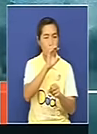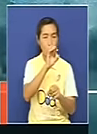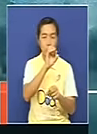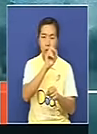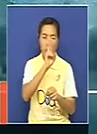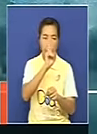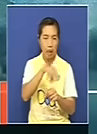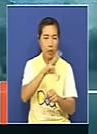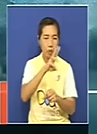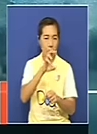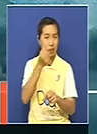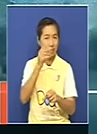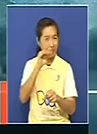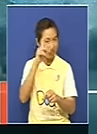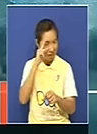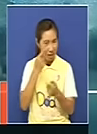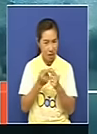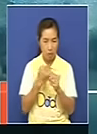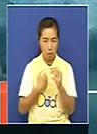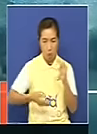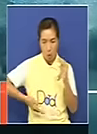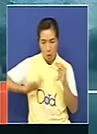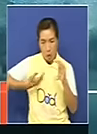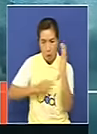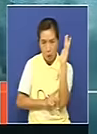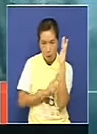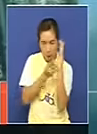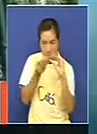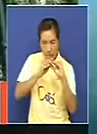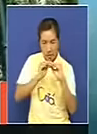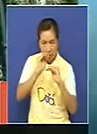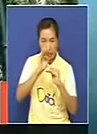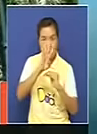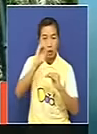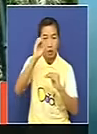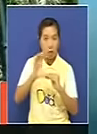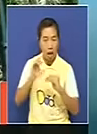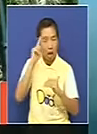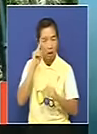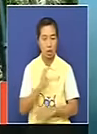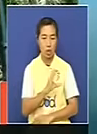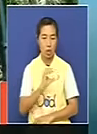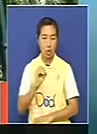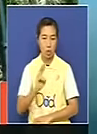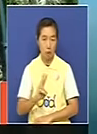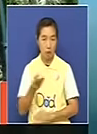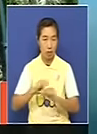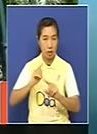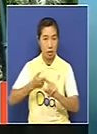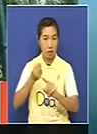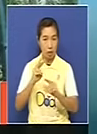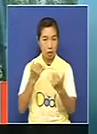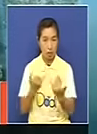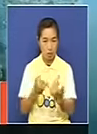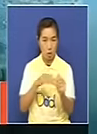2643นะครับเมื่ออุณหภูมิโลกเพิ่มขึ้น4องศาผลพวงจากมลพิษก๊าซคาร์บอนไดออกไซด์โดยในเดือนธันวาคมนี้นะครับผู้น